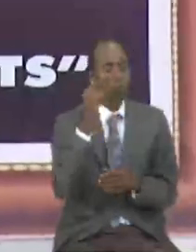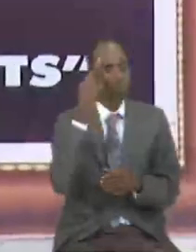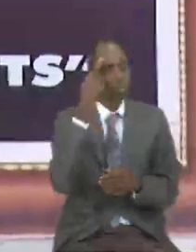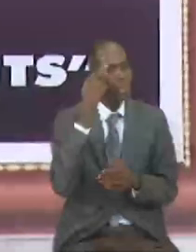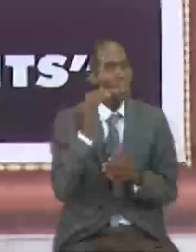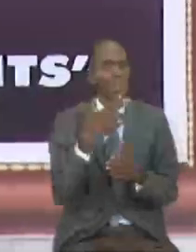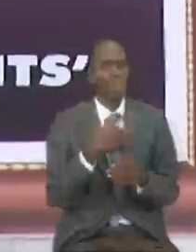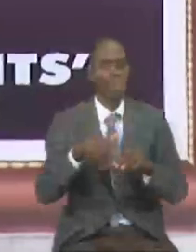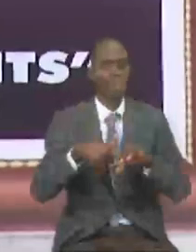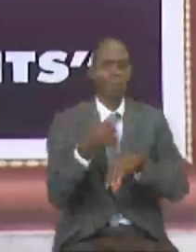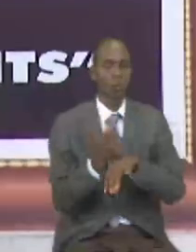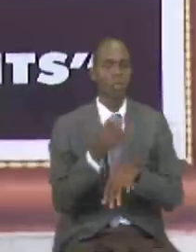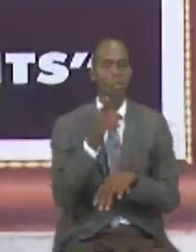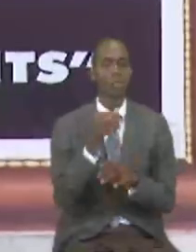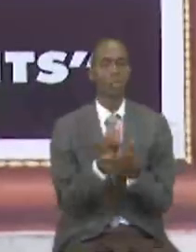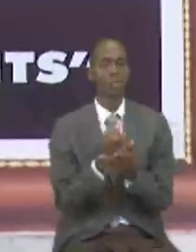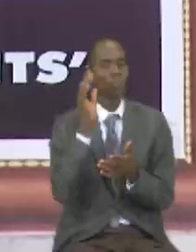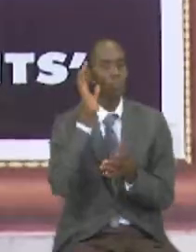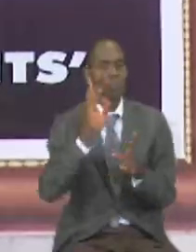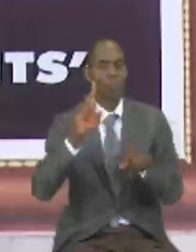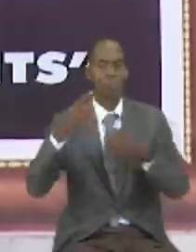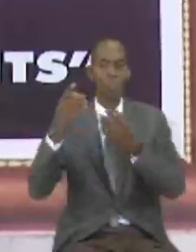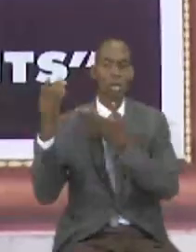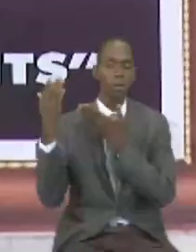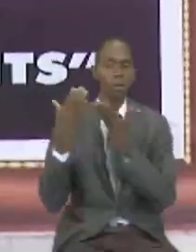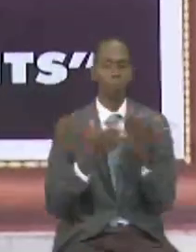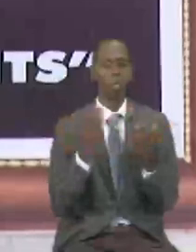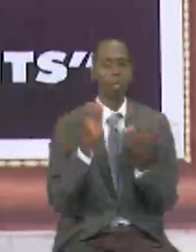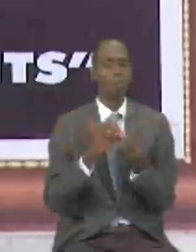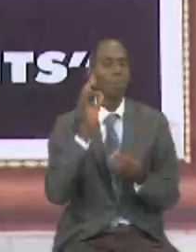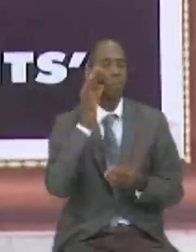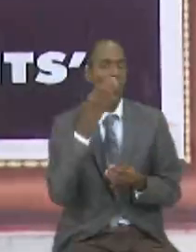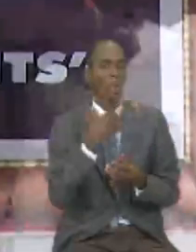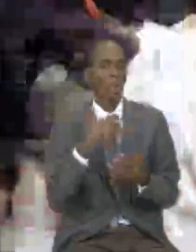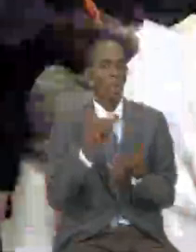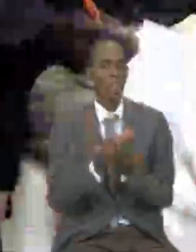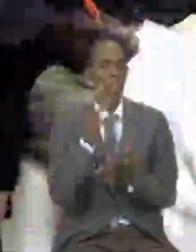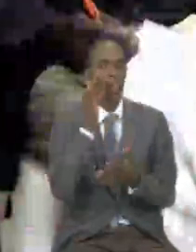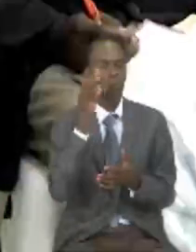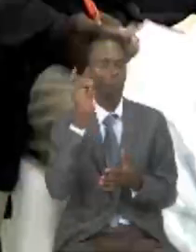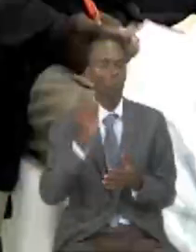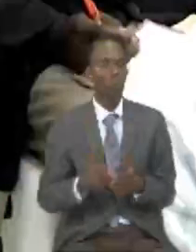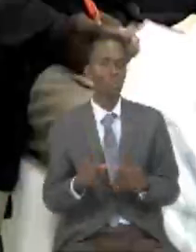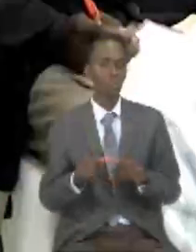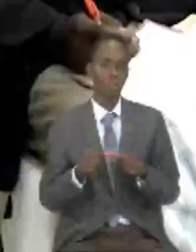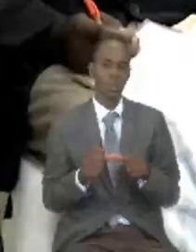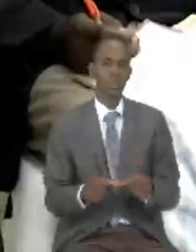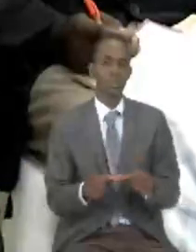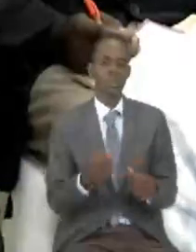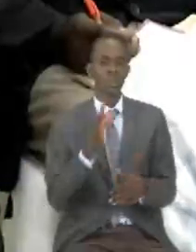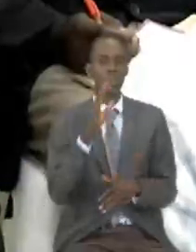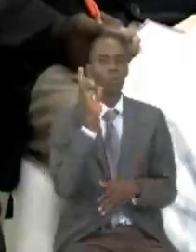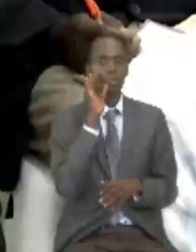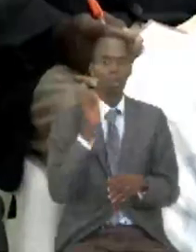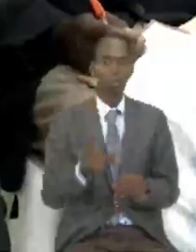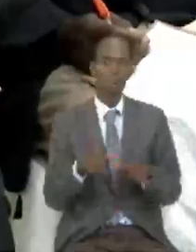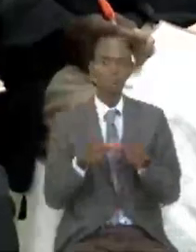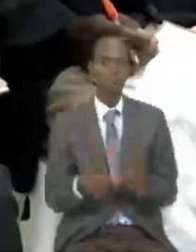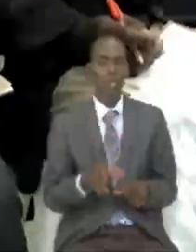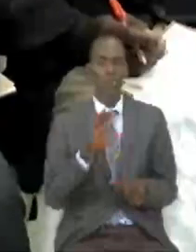ai établi, et afin que vous alliez, et que vous portiez du fruit, et que votre fruit demeure, et que votre fruit